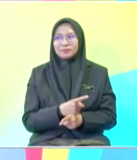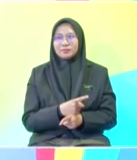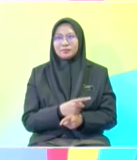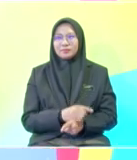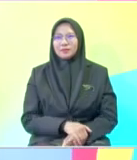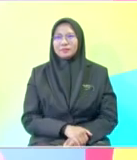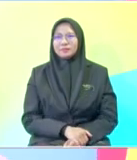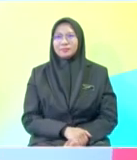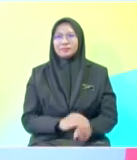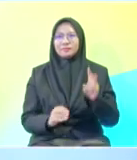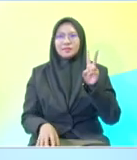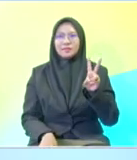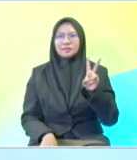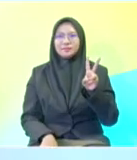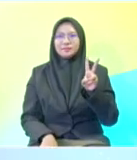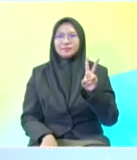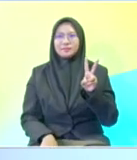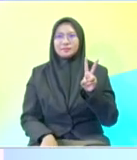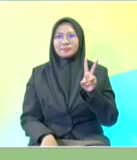yang kedua